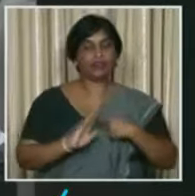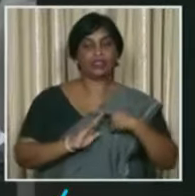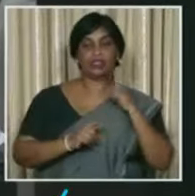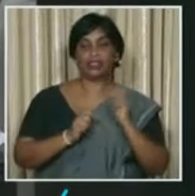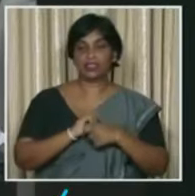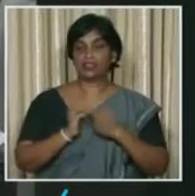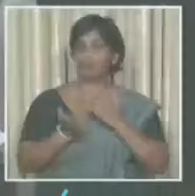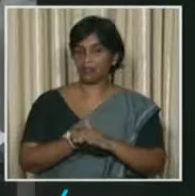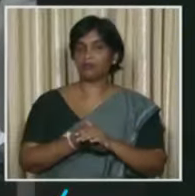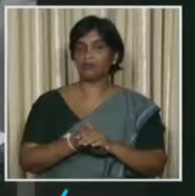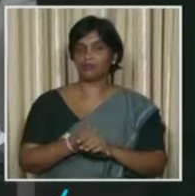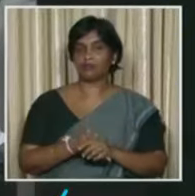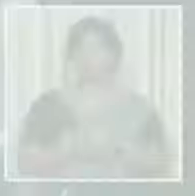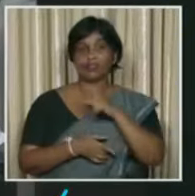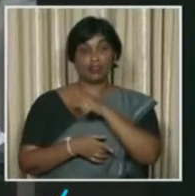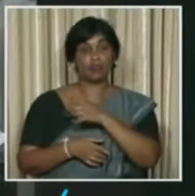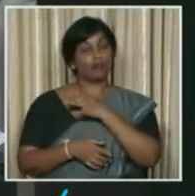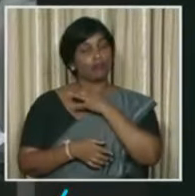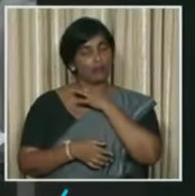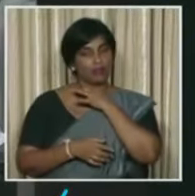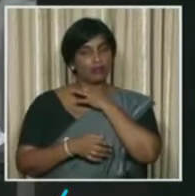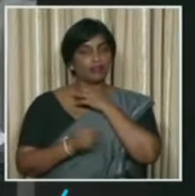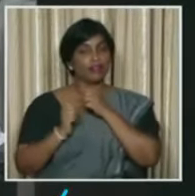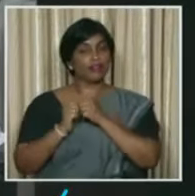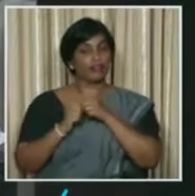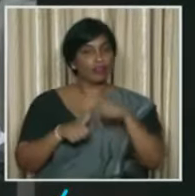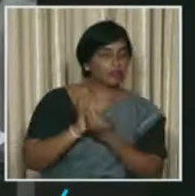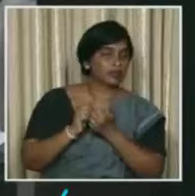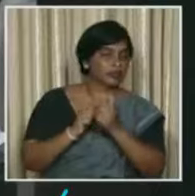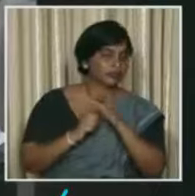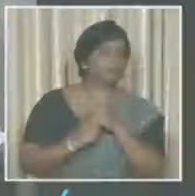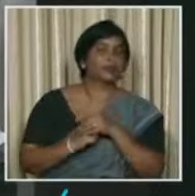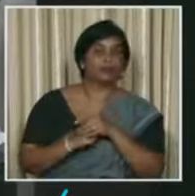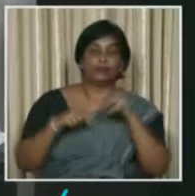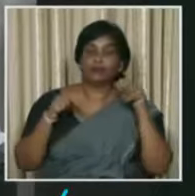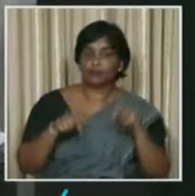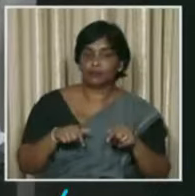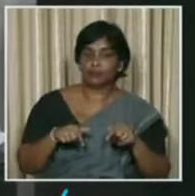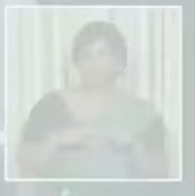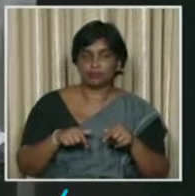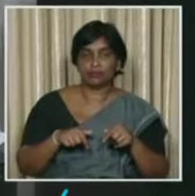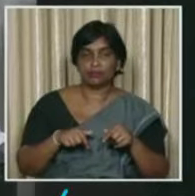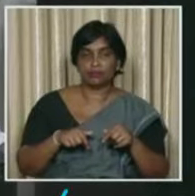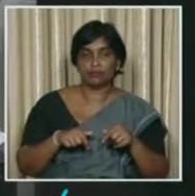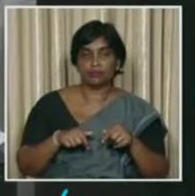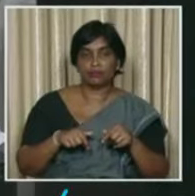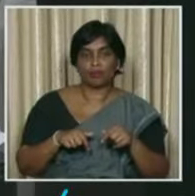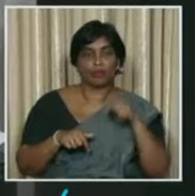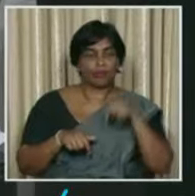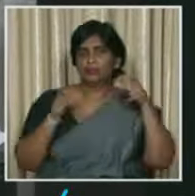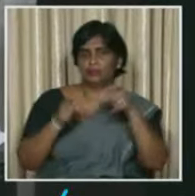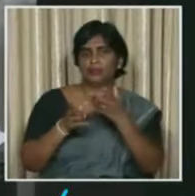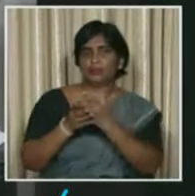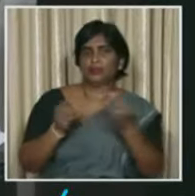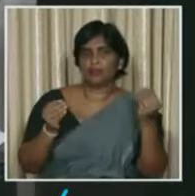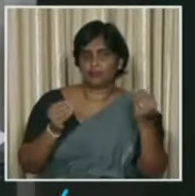ක්‍රිකට් බේරලා දුන්නේ කියන ඔය නාට්‍යයේ ජමනිකාව මේ ක්‍රියාත්මක කරන්නේ. දැන් අපිට ආරංචි වෙනවා හෙට අනිද්දා තහනම ඉවත්